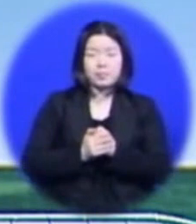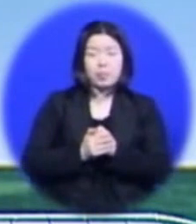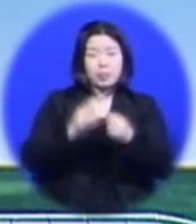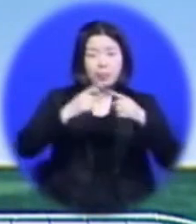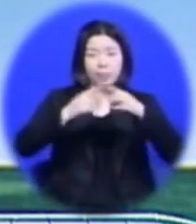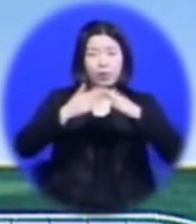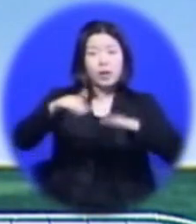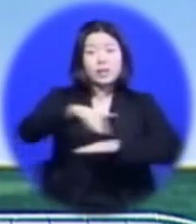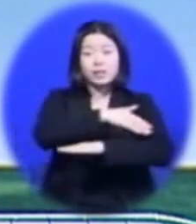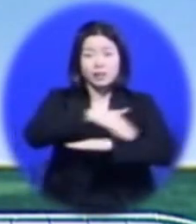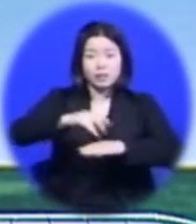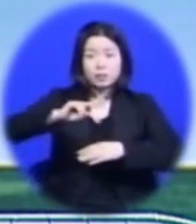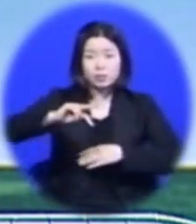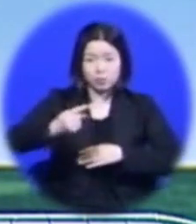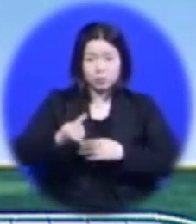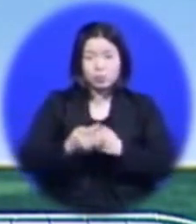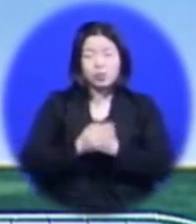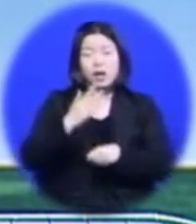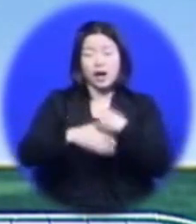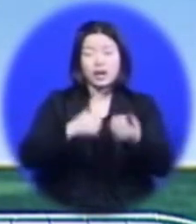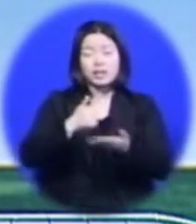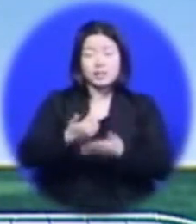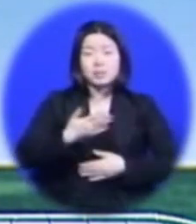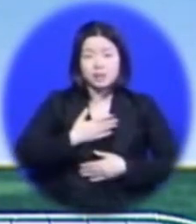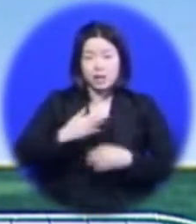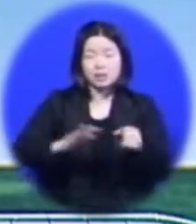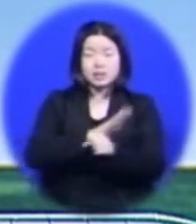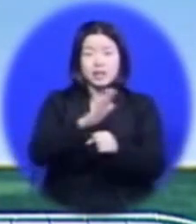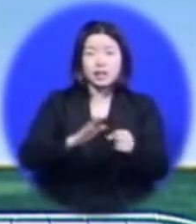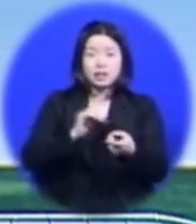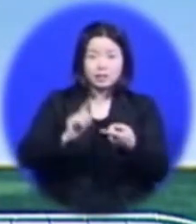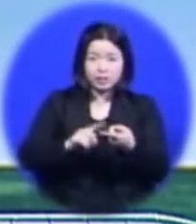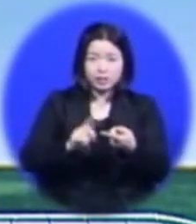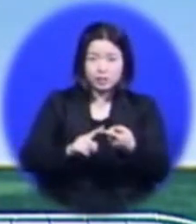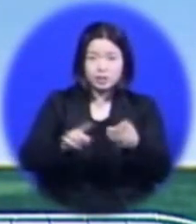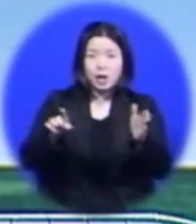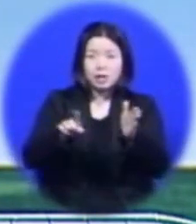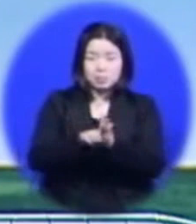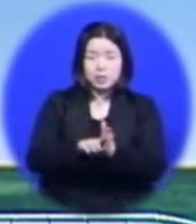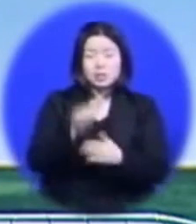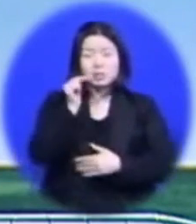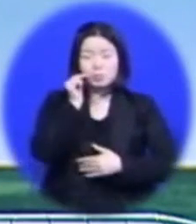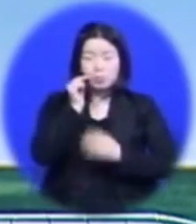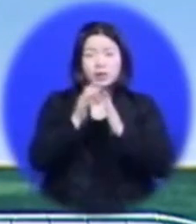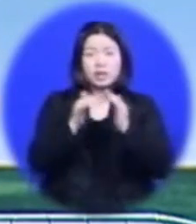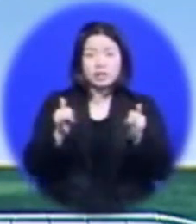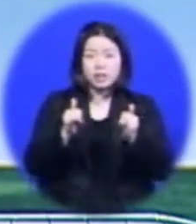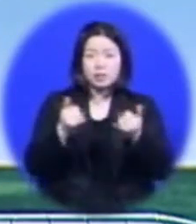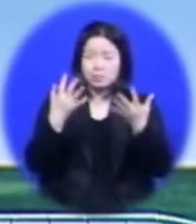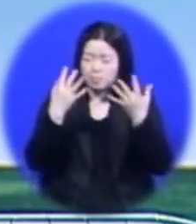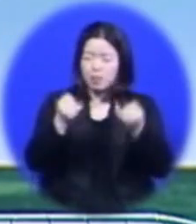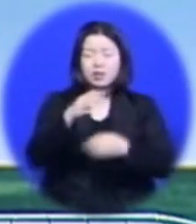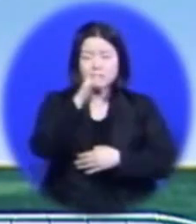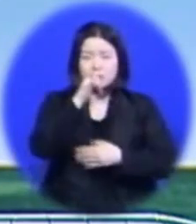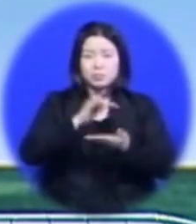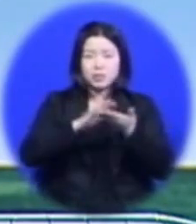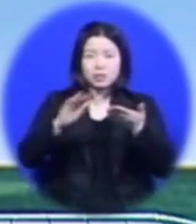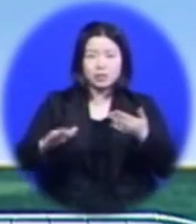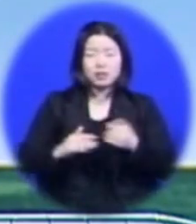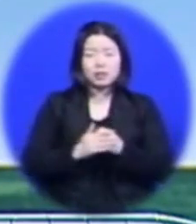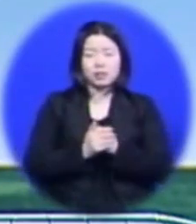교회는 다녀도 하나님이 나를 사랑하신다는 것을 믿지 못하는 분들이 정말 많습니다.